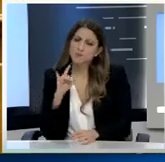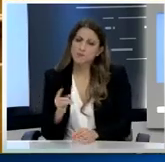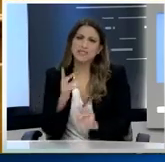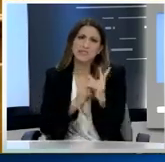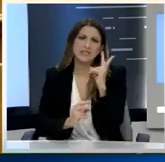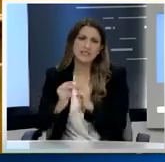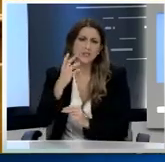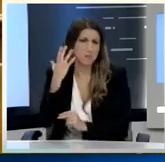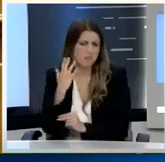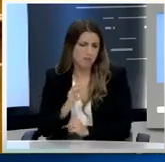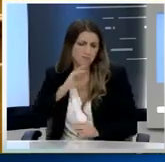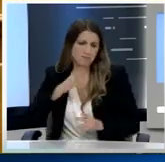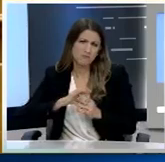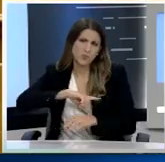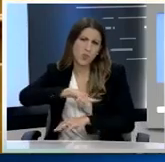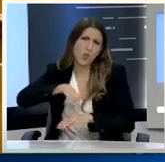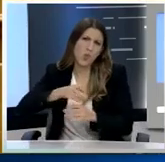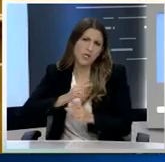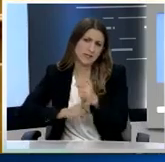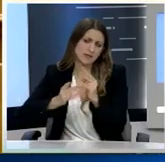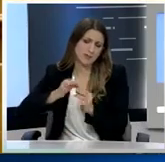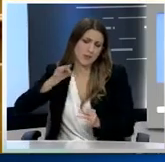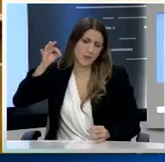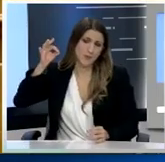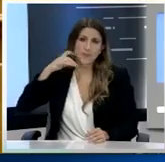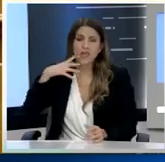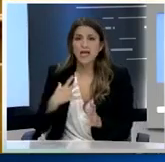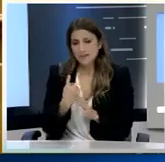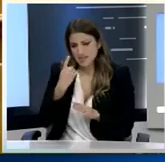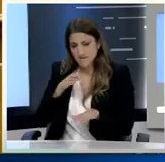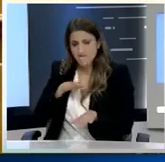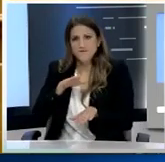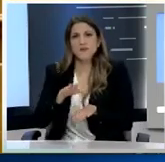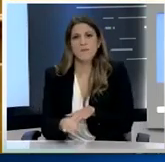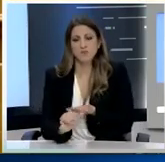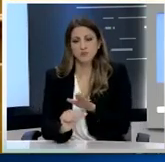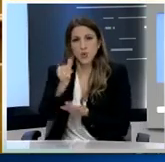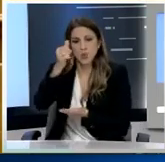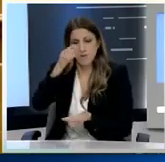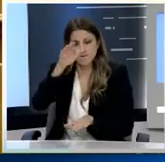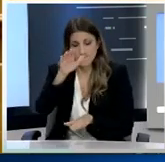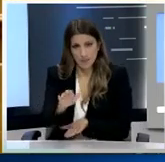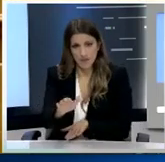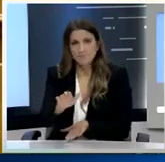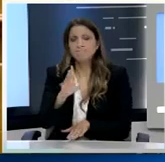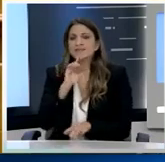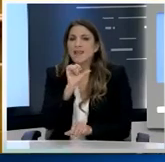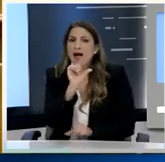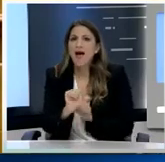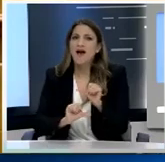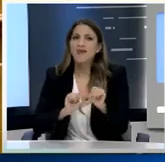συζητηθεί εξαντλητικά. Αποτελεί πρώτα απ' όλα μόνο ένα βήμα, μόνο το πρώτο βήμα αλλαγής του